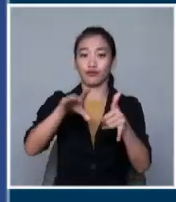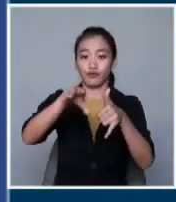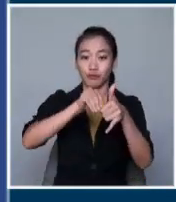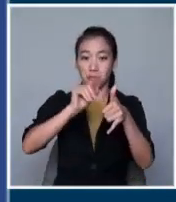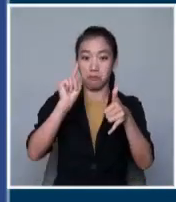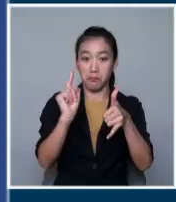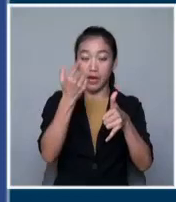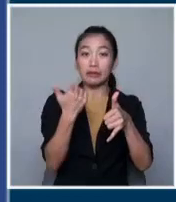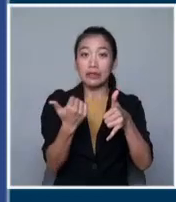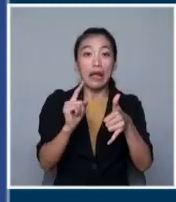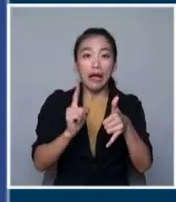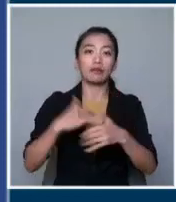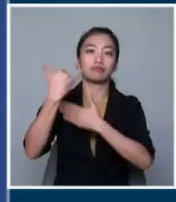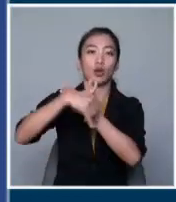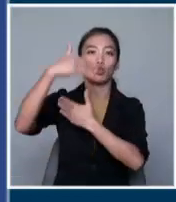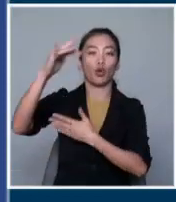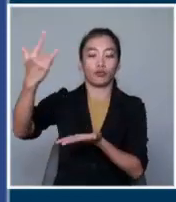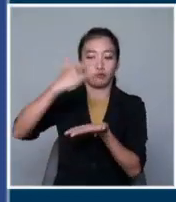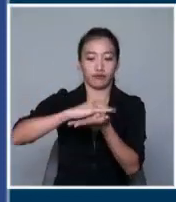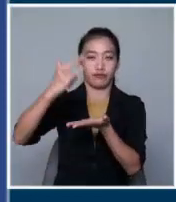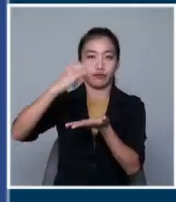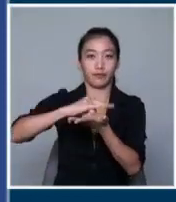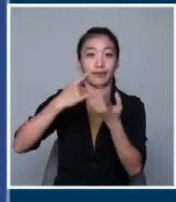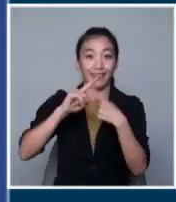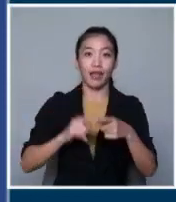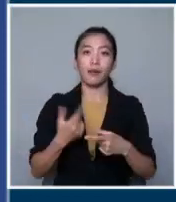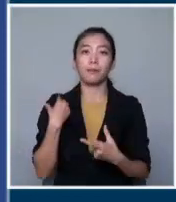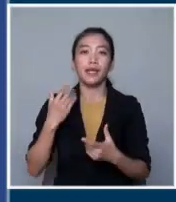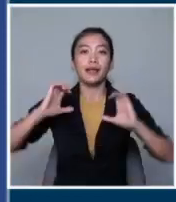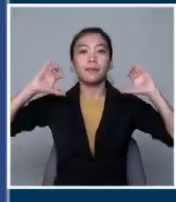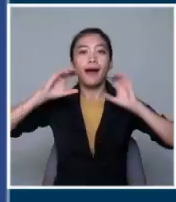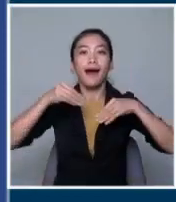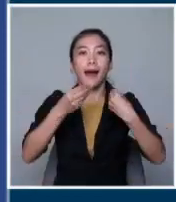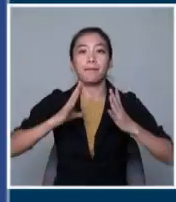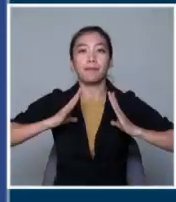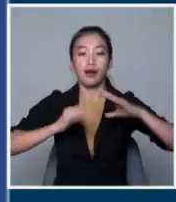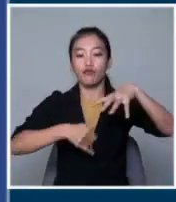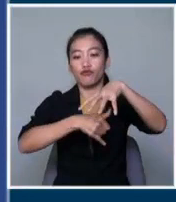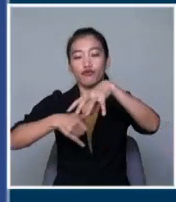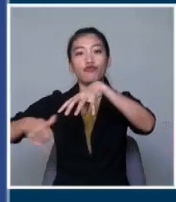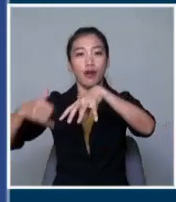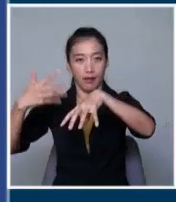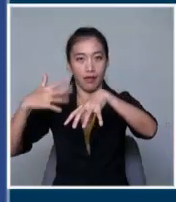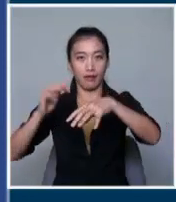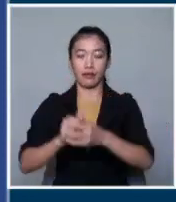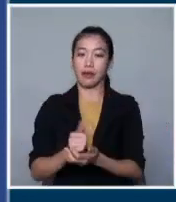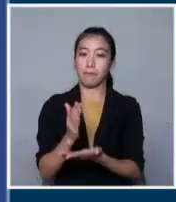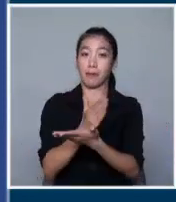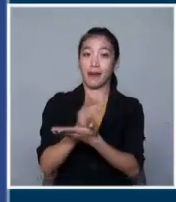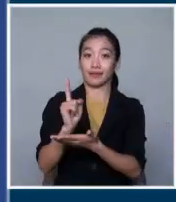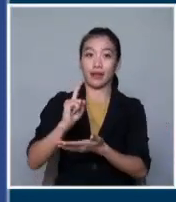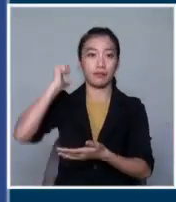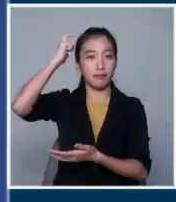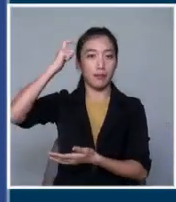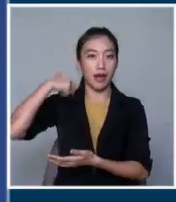ทางมาจากต่างประเทศแล้วก็เข้าพักในเซ็กโฟนทิ้งครับแบ่งออกเป็นตามนี้นะครับมาจากเมียนมาร์ 9รายด้วย